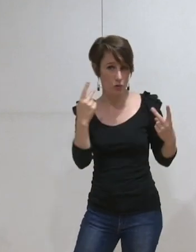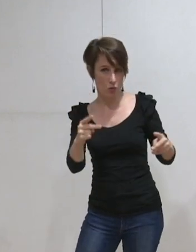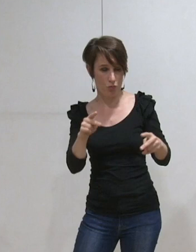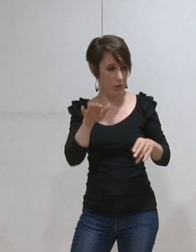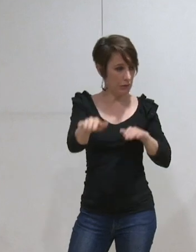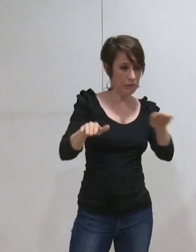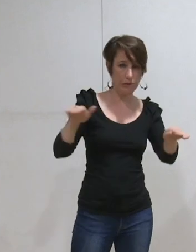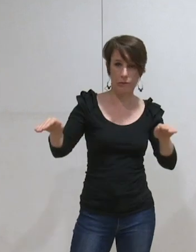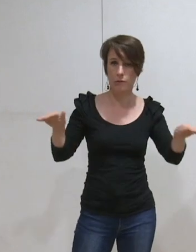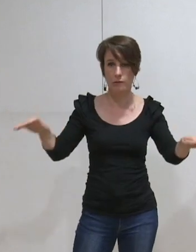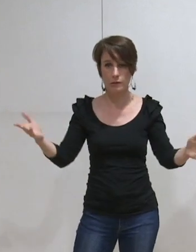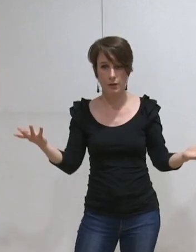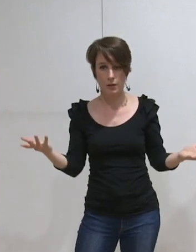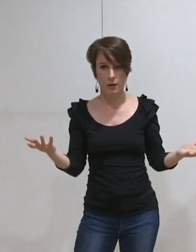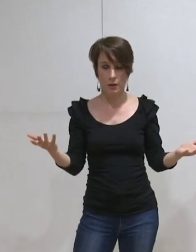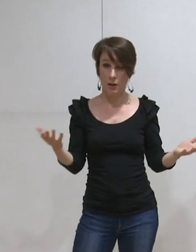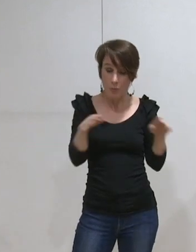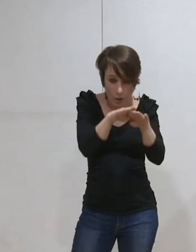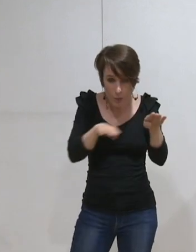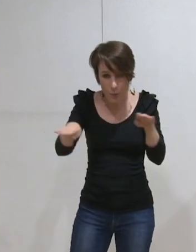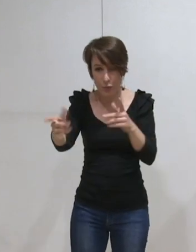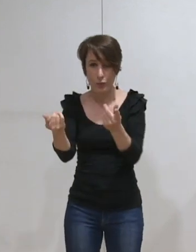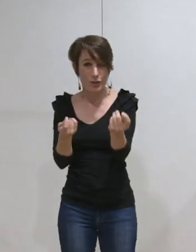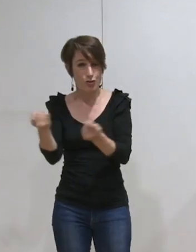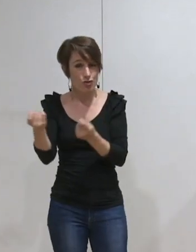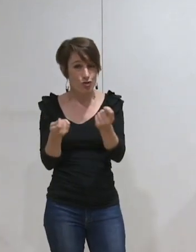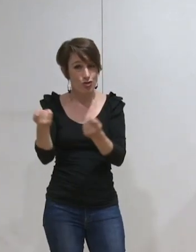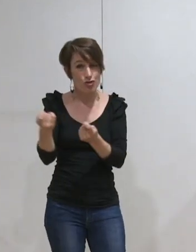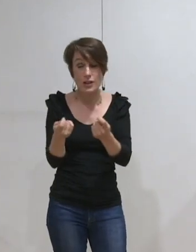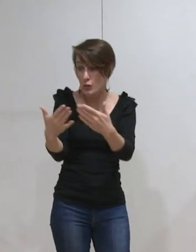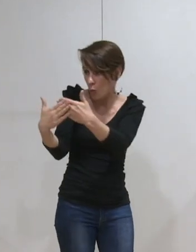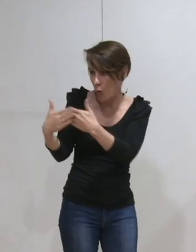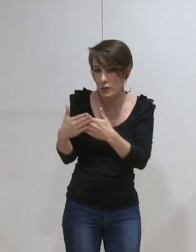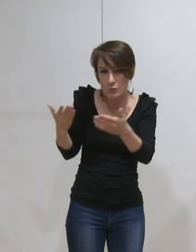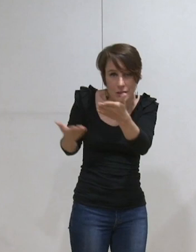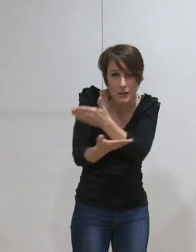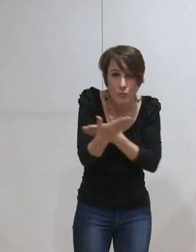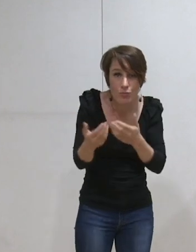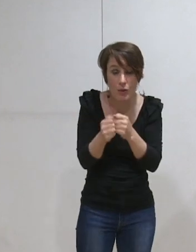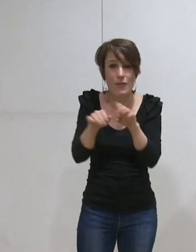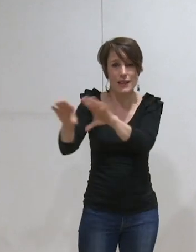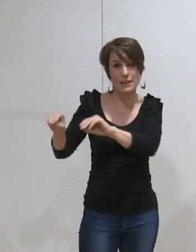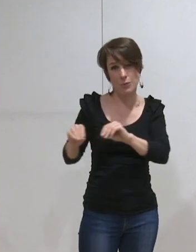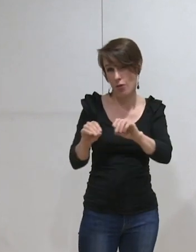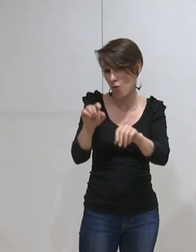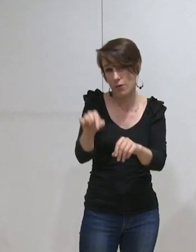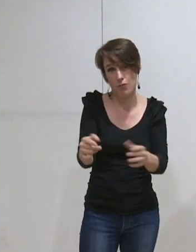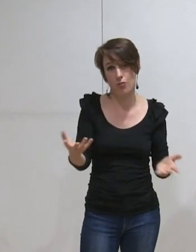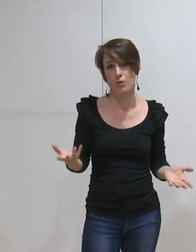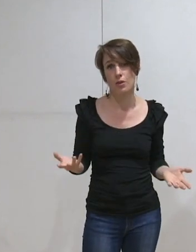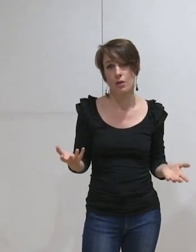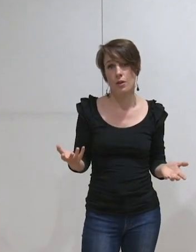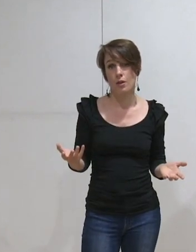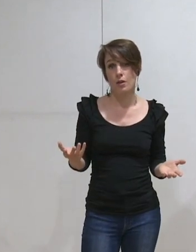social cette gestion soit accompagnée d'une gestion urbaine de une gestion de de proximité avec les habitants et que les moyens